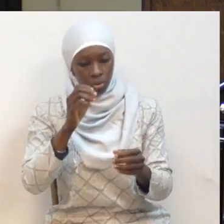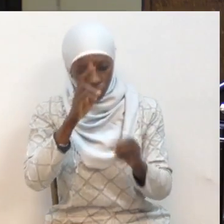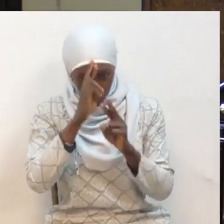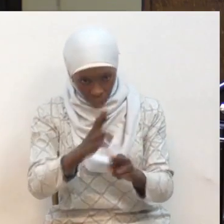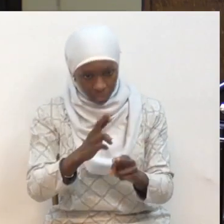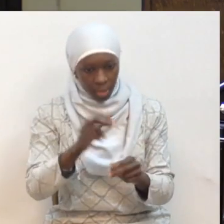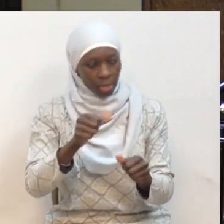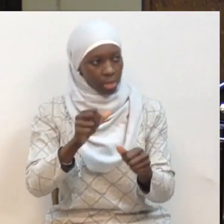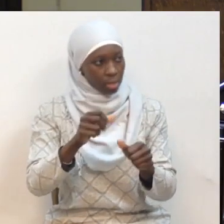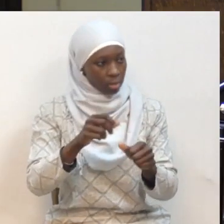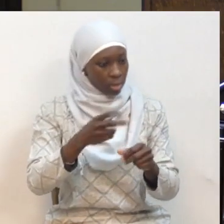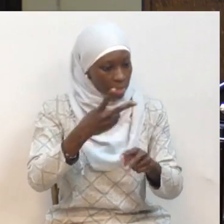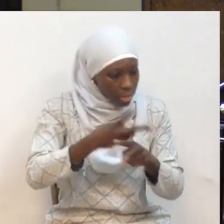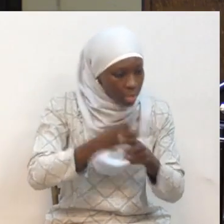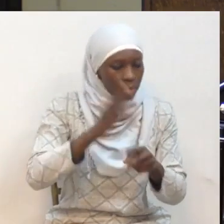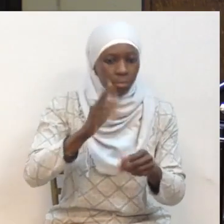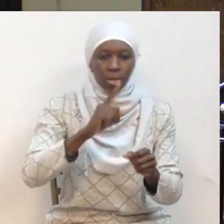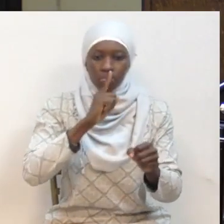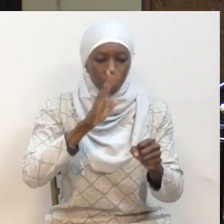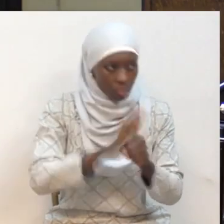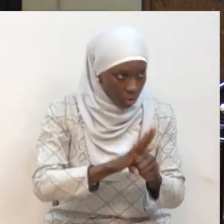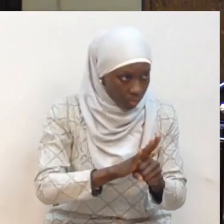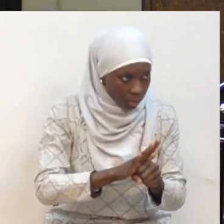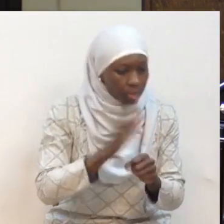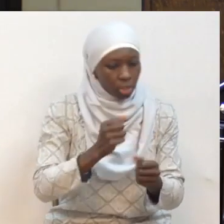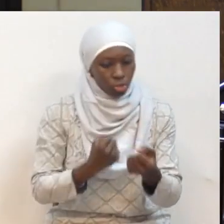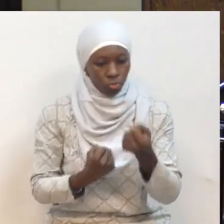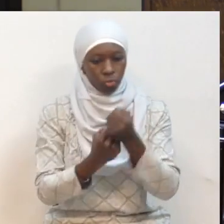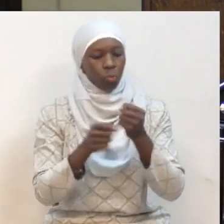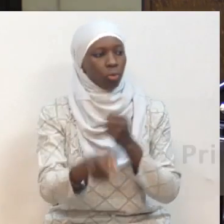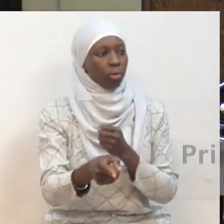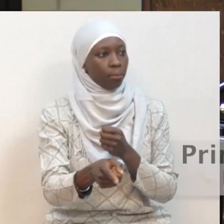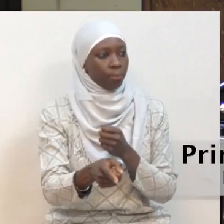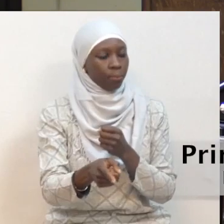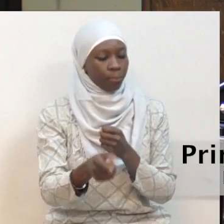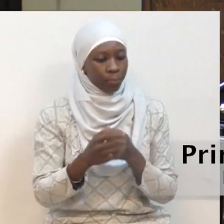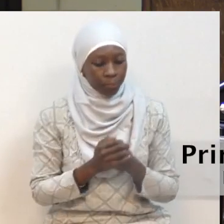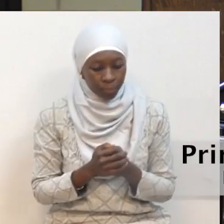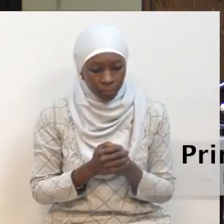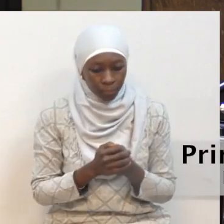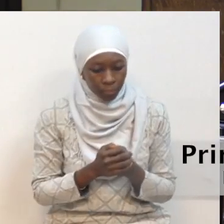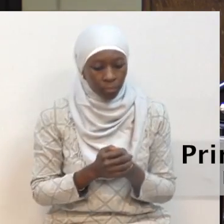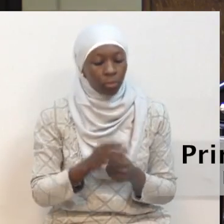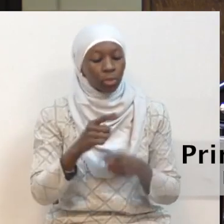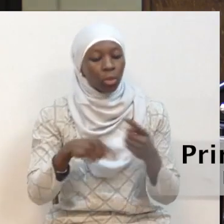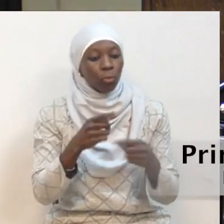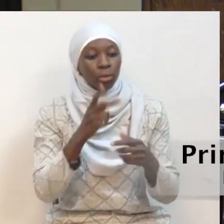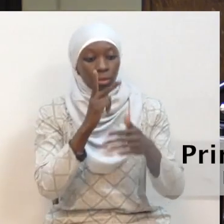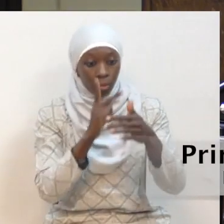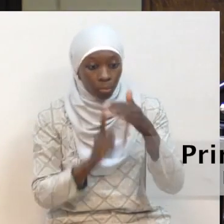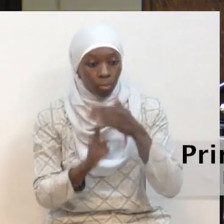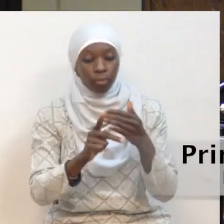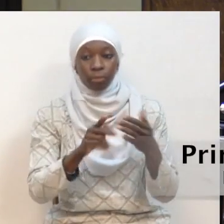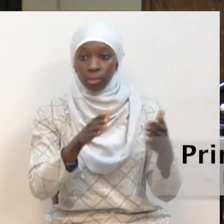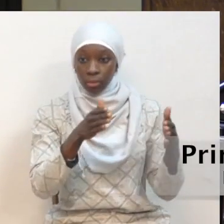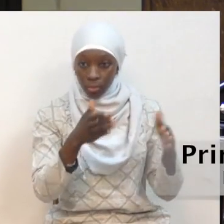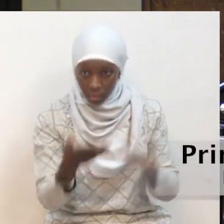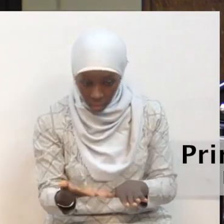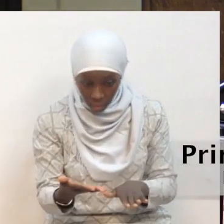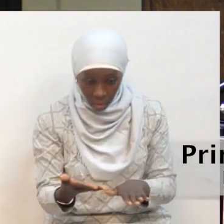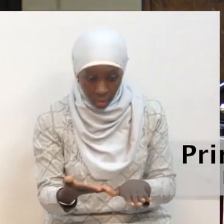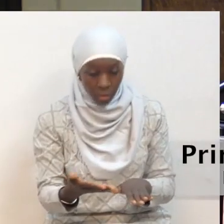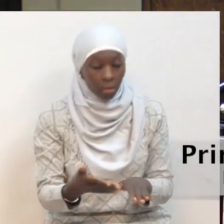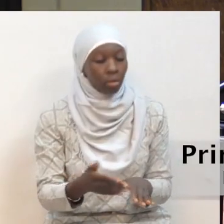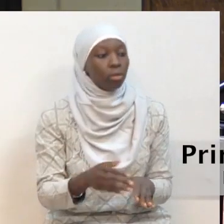pledge the same thing. So when the Prophet ﷺ died, Abu Bakr and Umar went